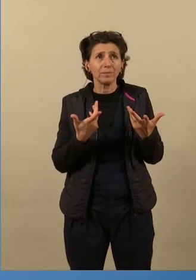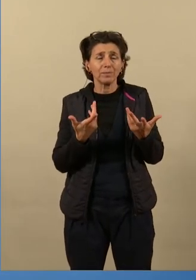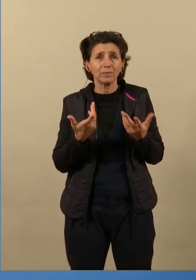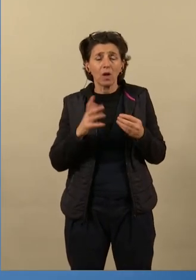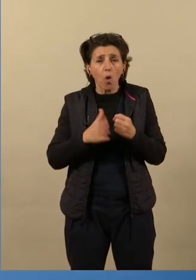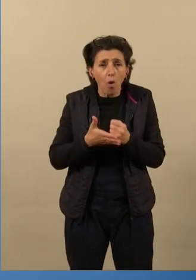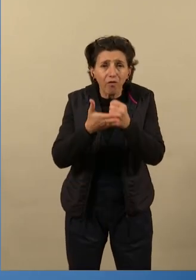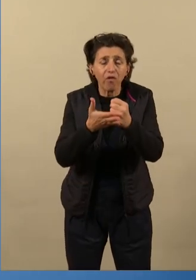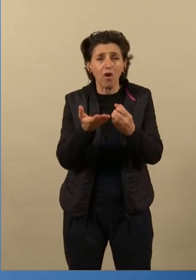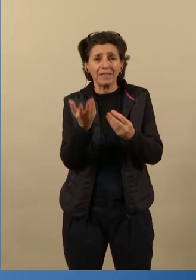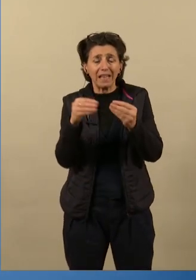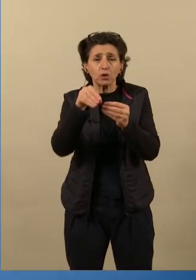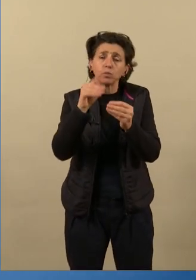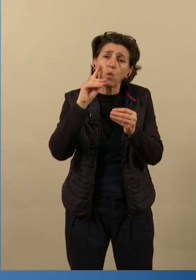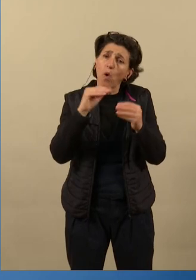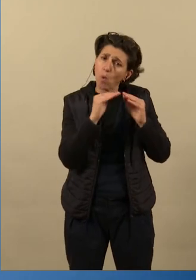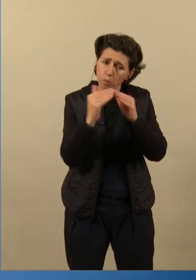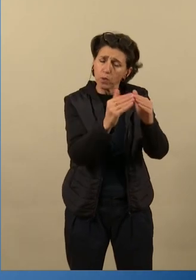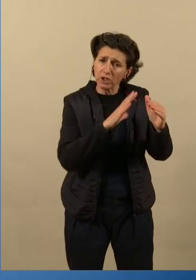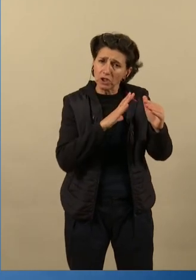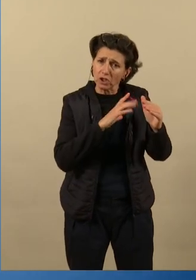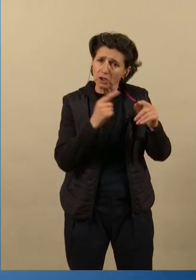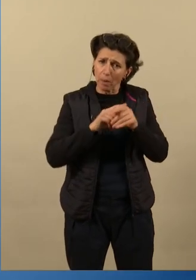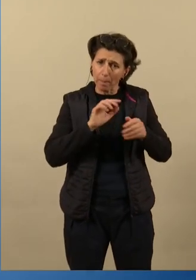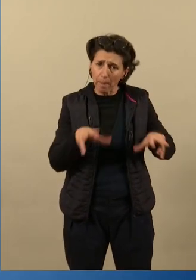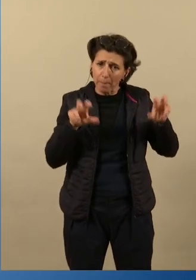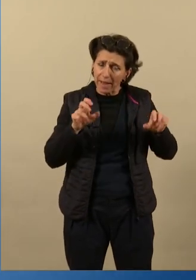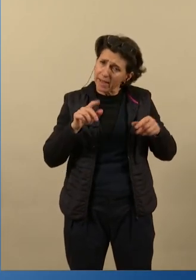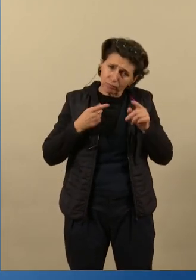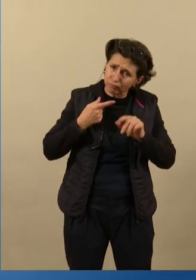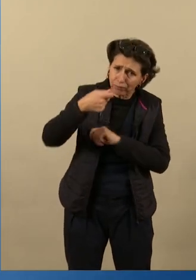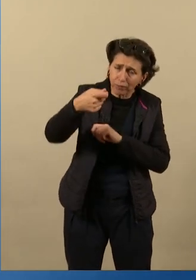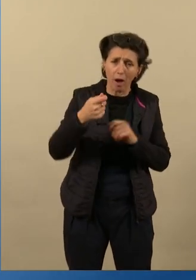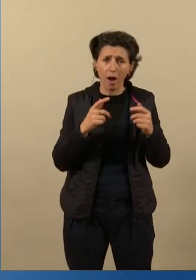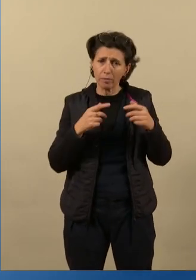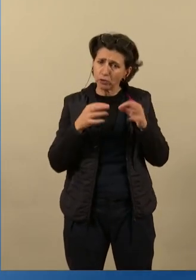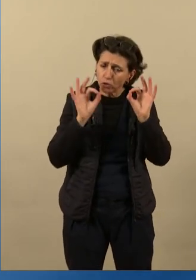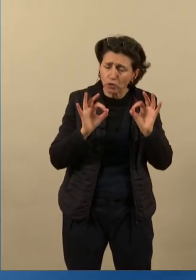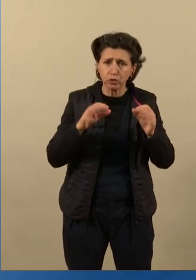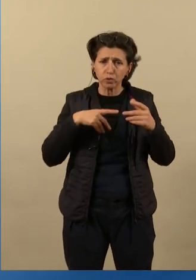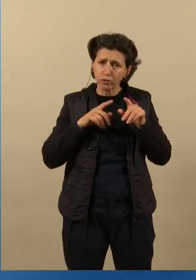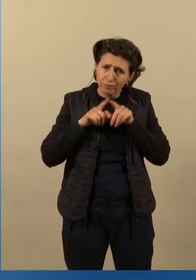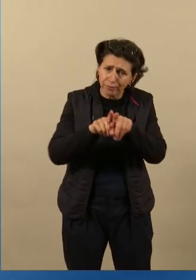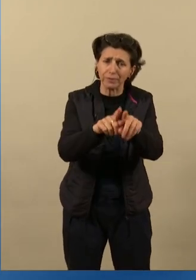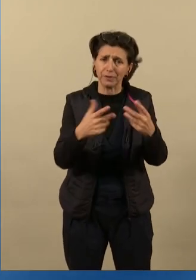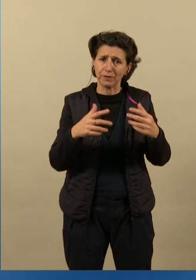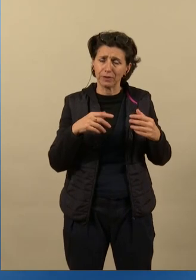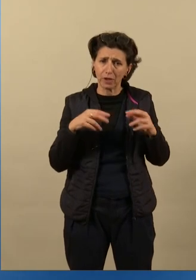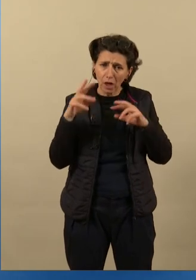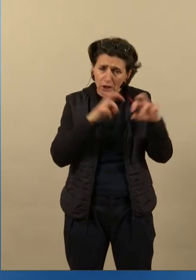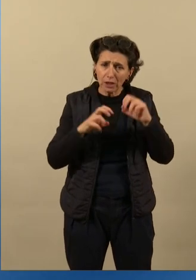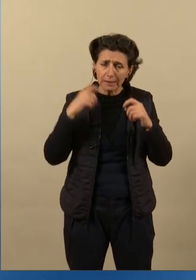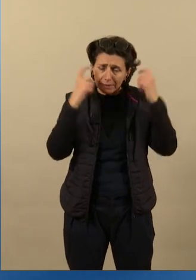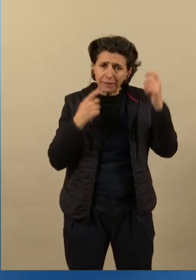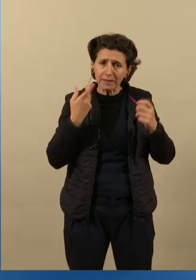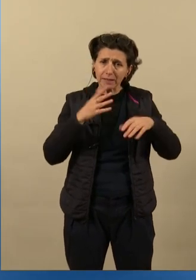communautés effectivement qui cherchent une une paix juste durable celle-ci elle fait partie aussi de notre communauté commune notre